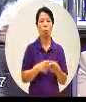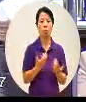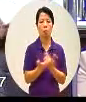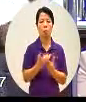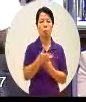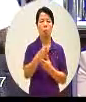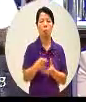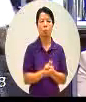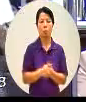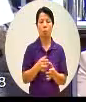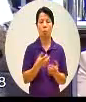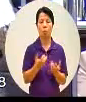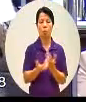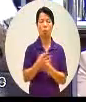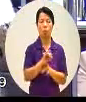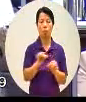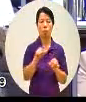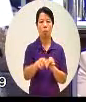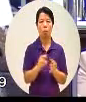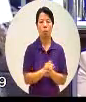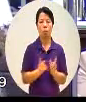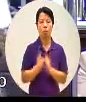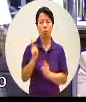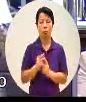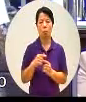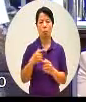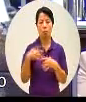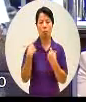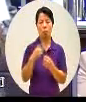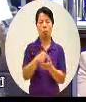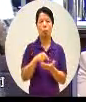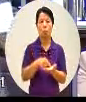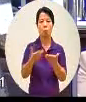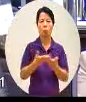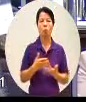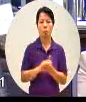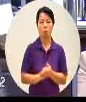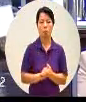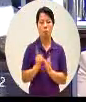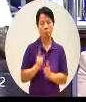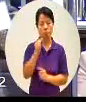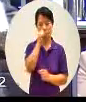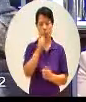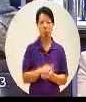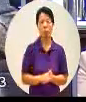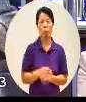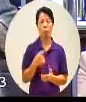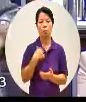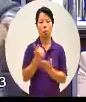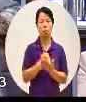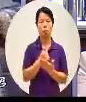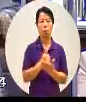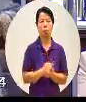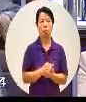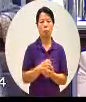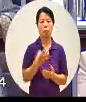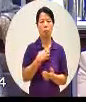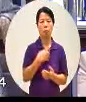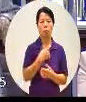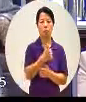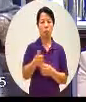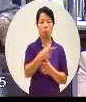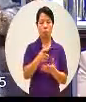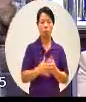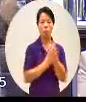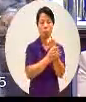一部分的土地，绝对是比原来征收的方式更加好。这我也请郭议员会当支